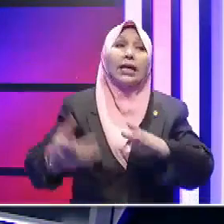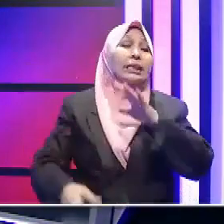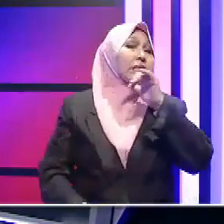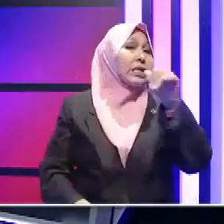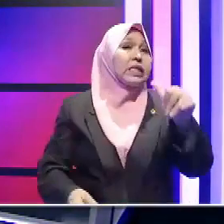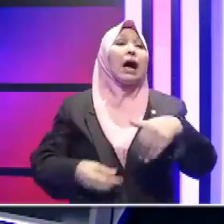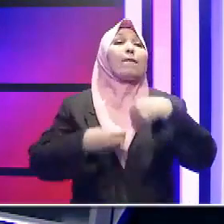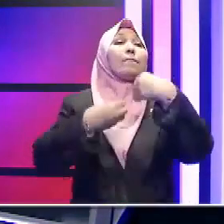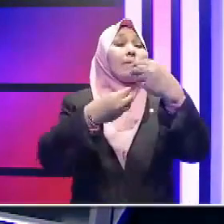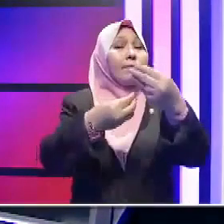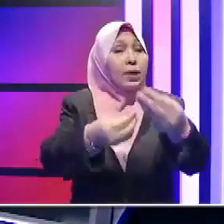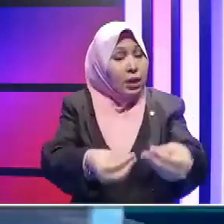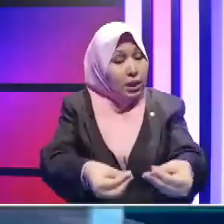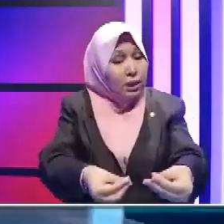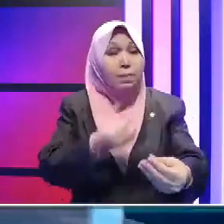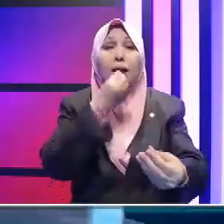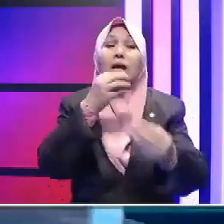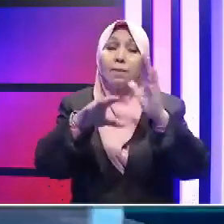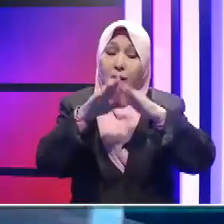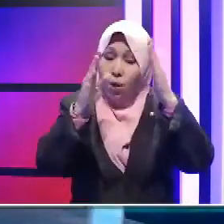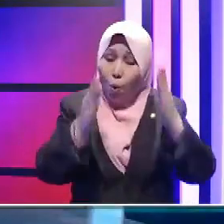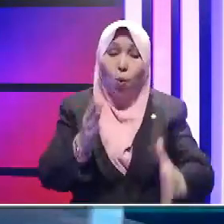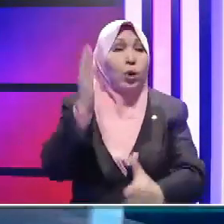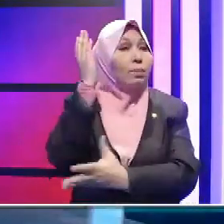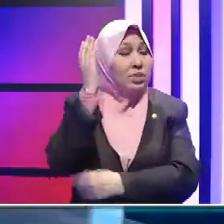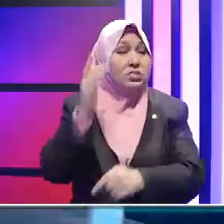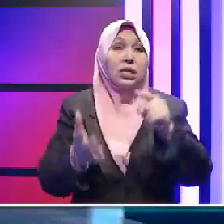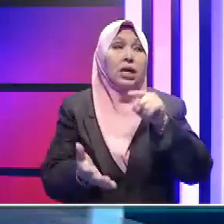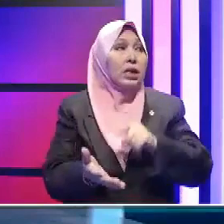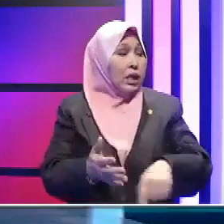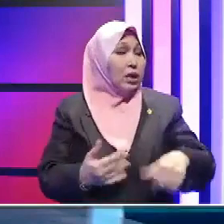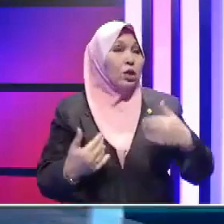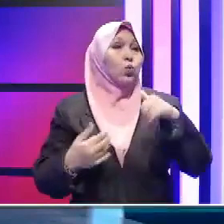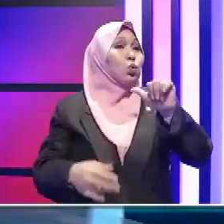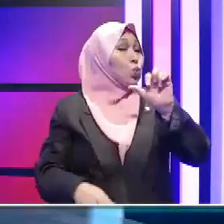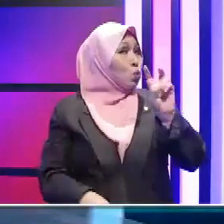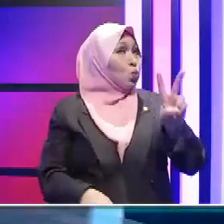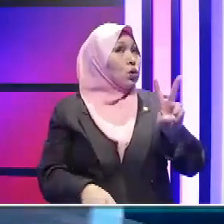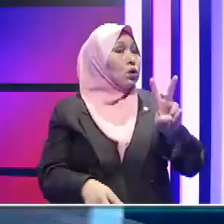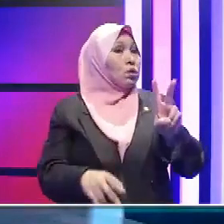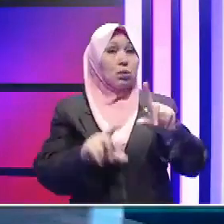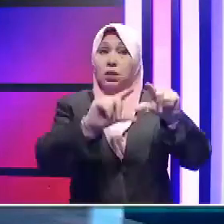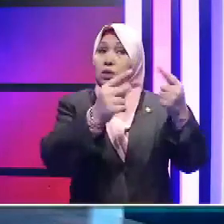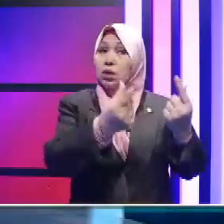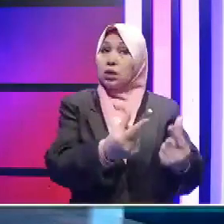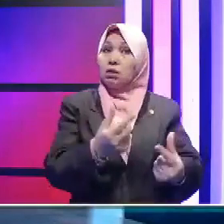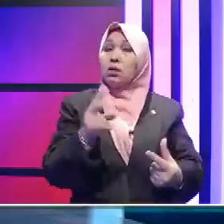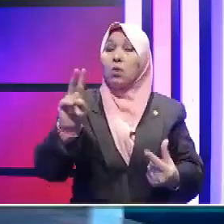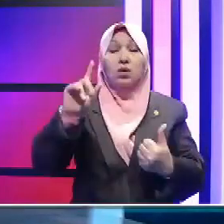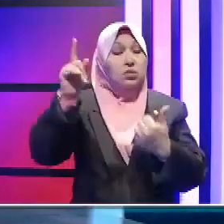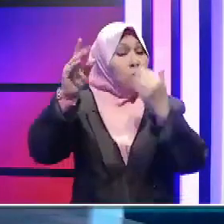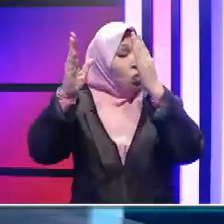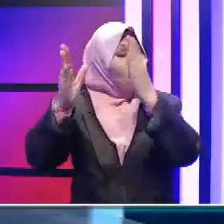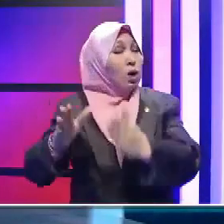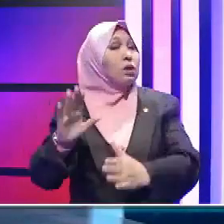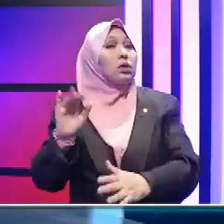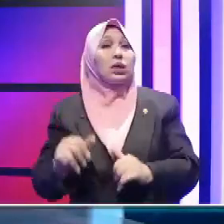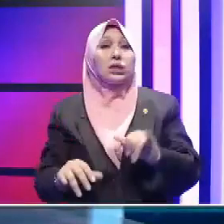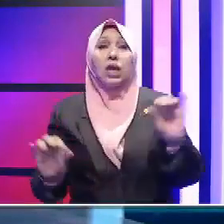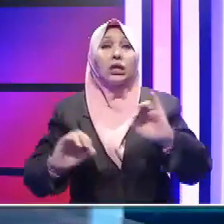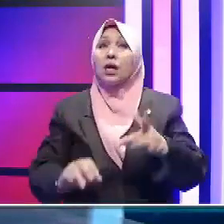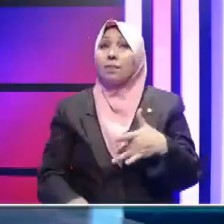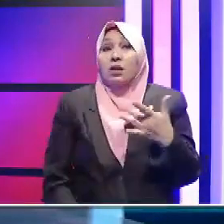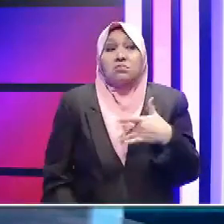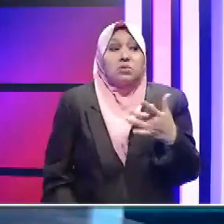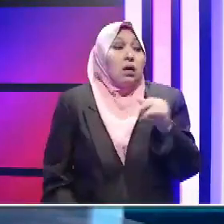memberi makan pada orang miskin ini Duo kategori berbeda satu orang memang Jetak di perasaan